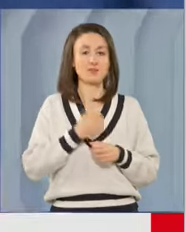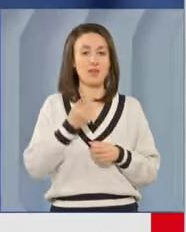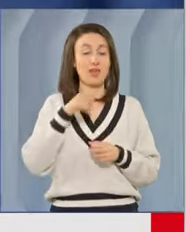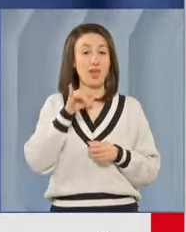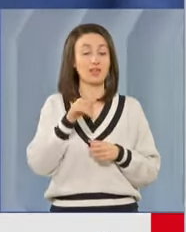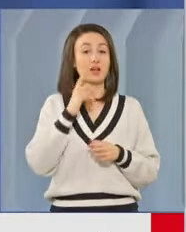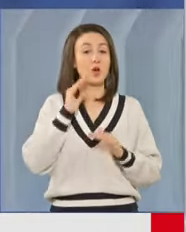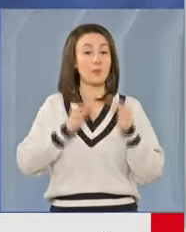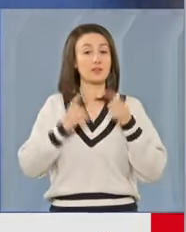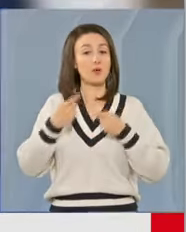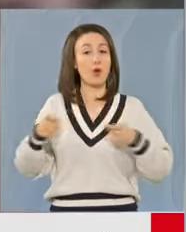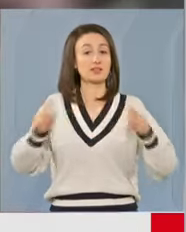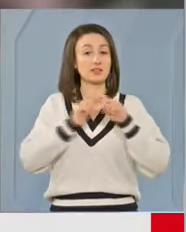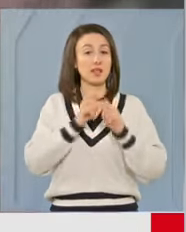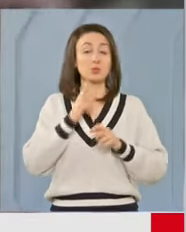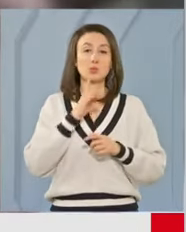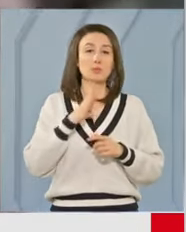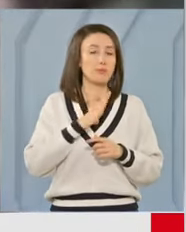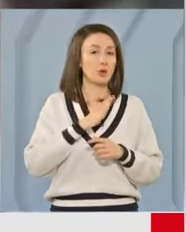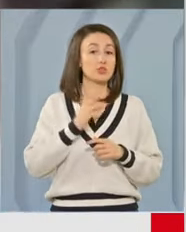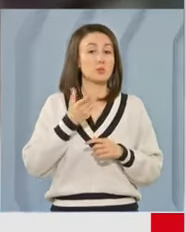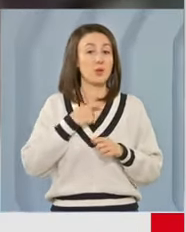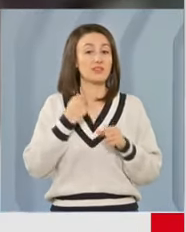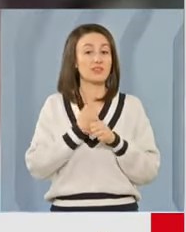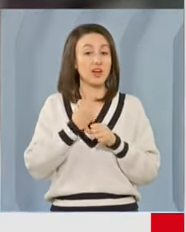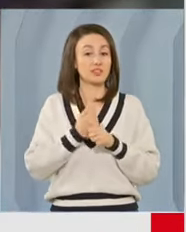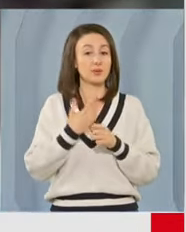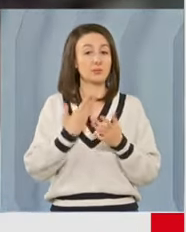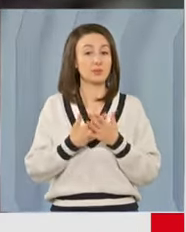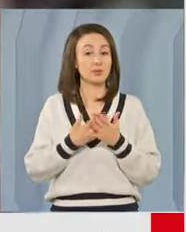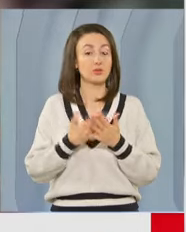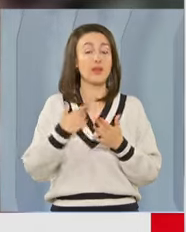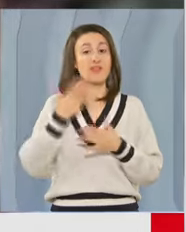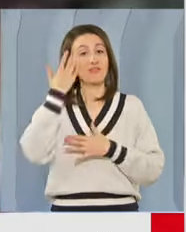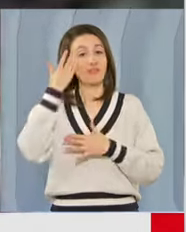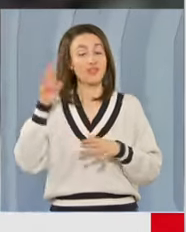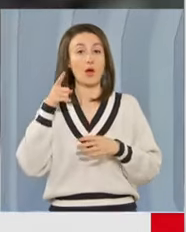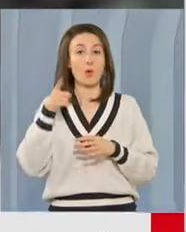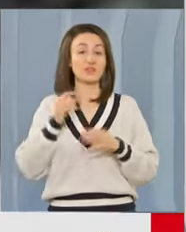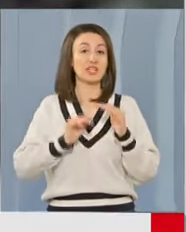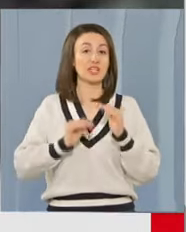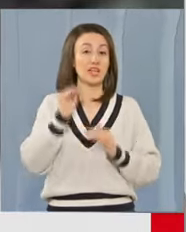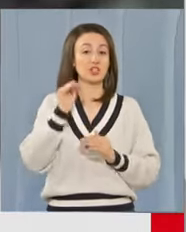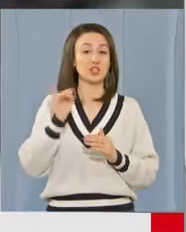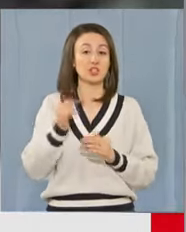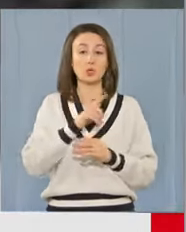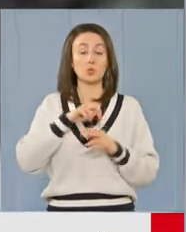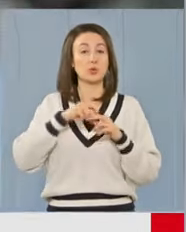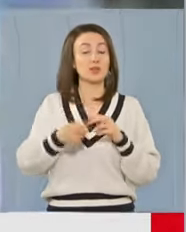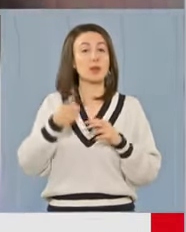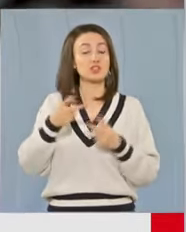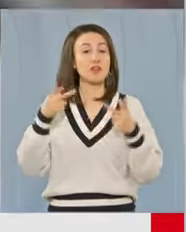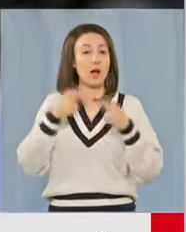comparativ cu alte țări care sunt pericolele și ce se poate face astfel încât să evităm până la urmă o astfel de creștere și să nu cădem în